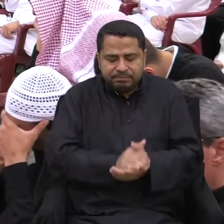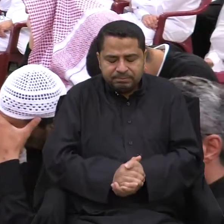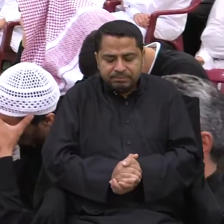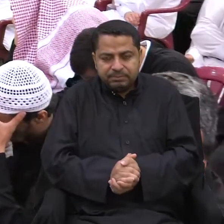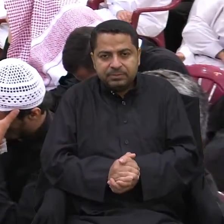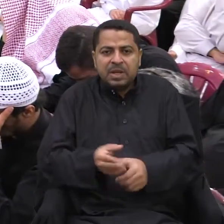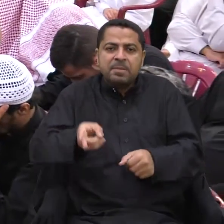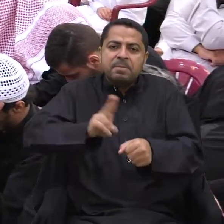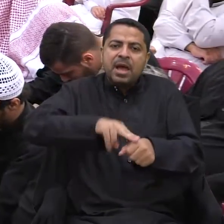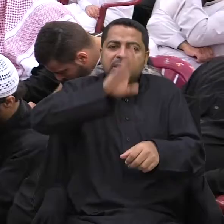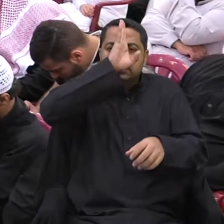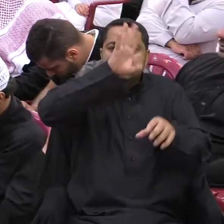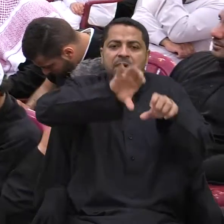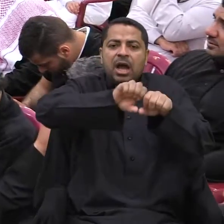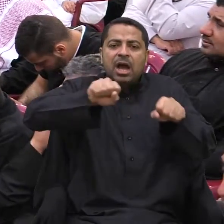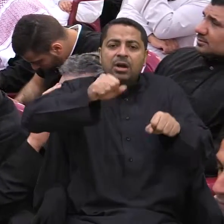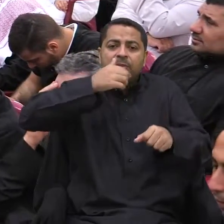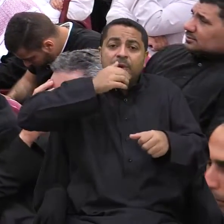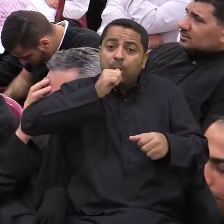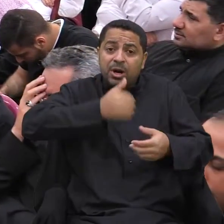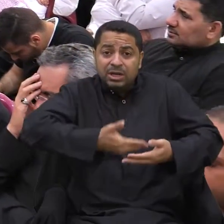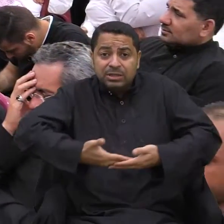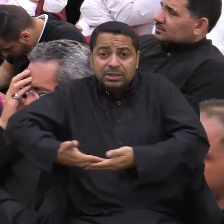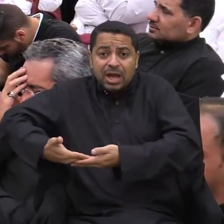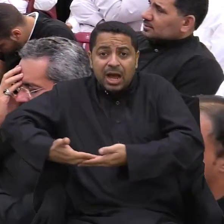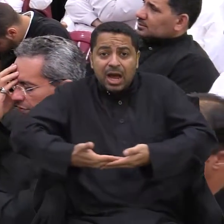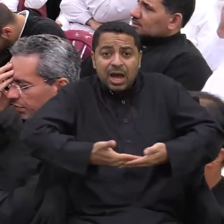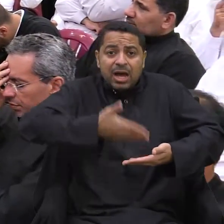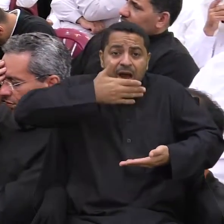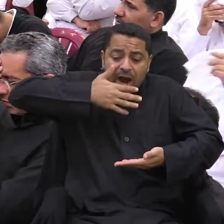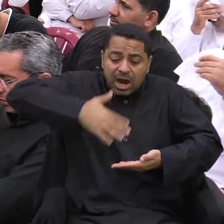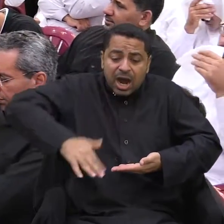سيام دم الطفل بيده،